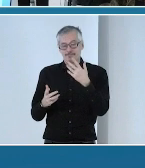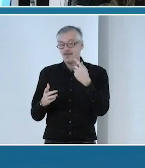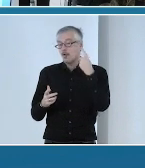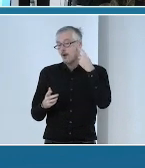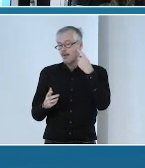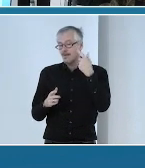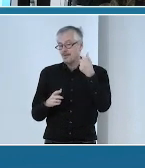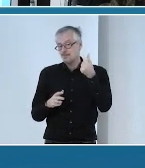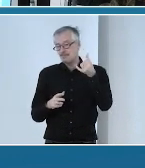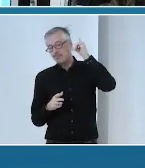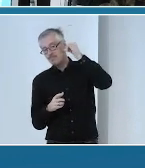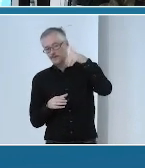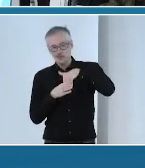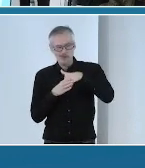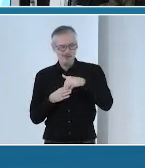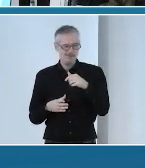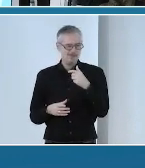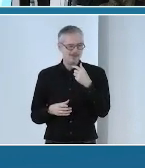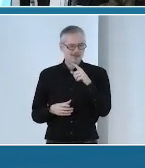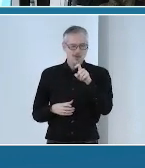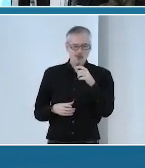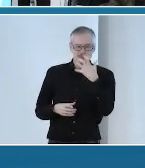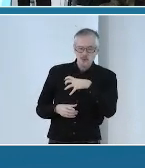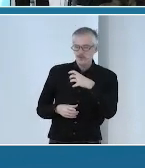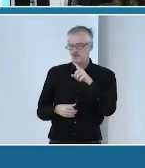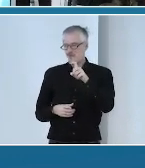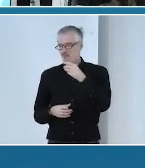mais ça on le fait pour les études, hein, dans la recherche,